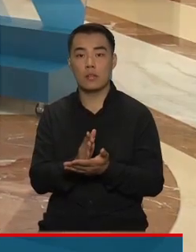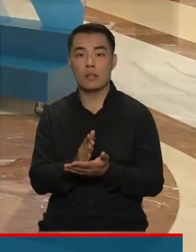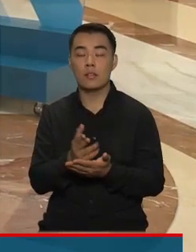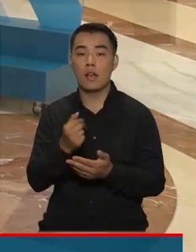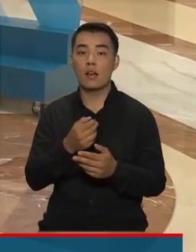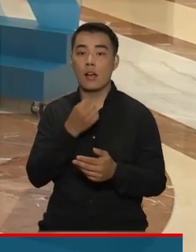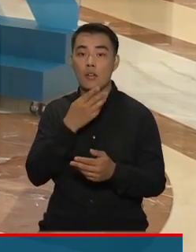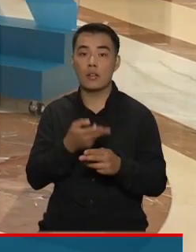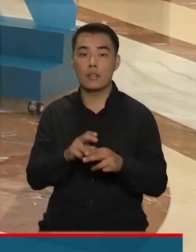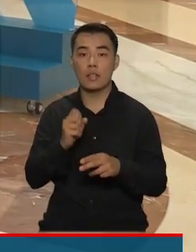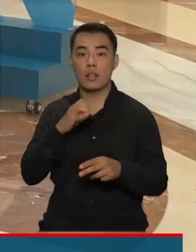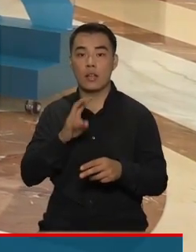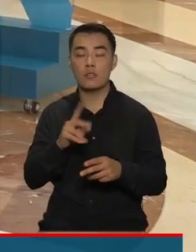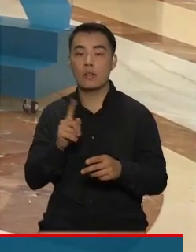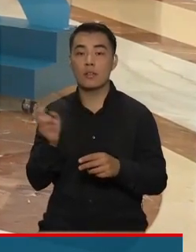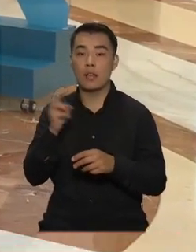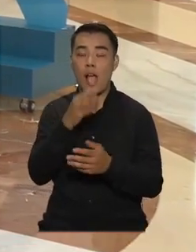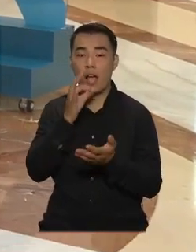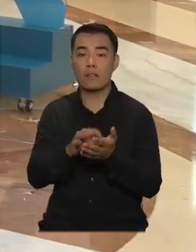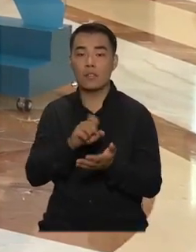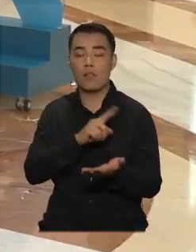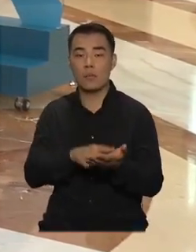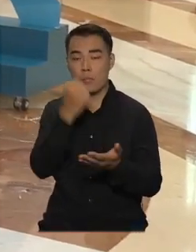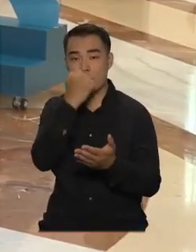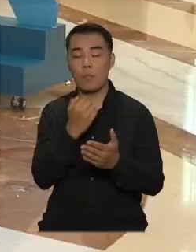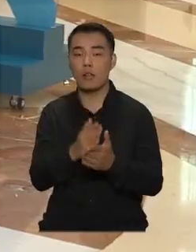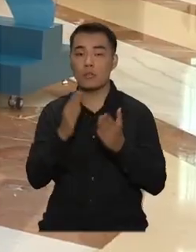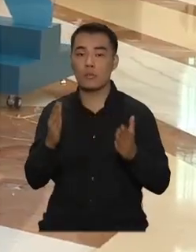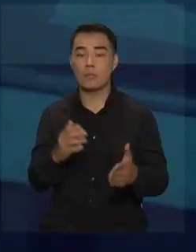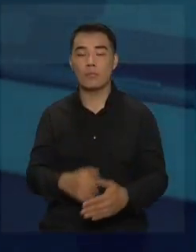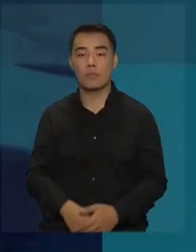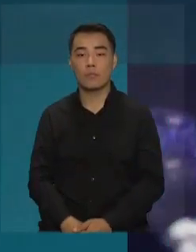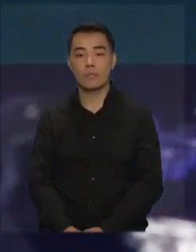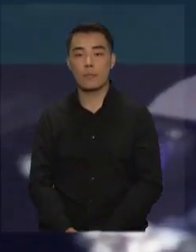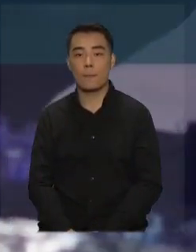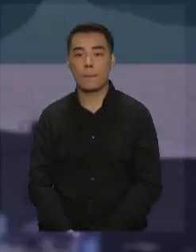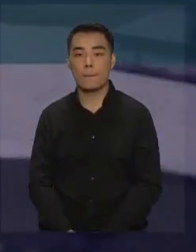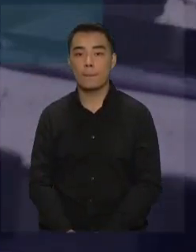Ерлан Нұралиұлы, уақыт бөліп сұхбат бергеніңізге көп рахмет айтамыз. Рахмет.